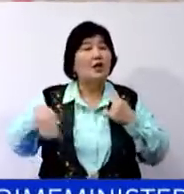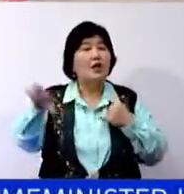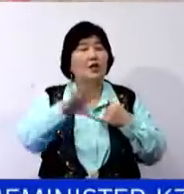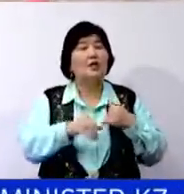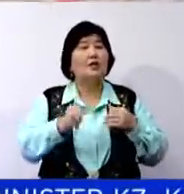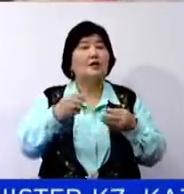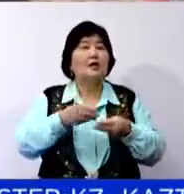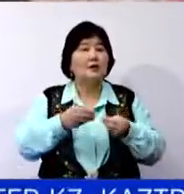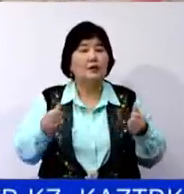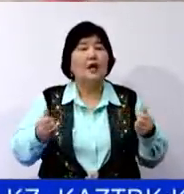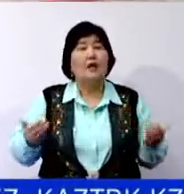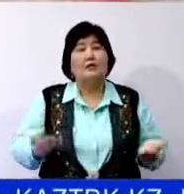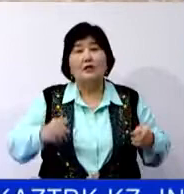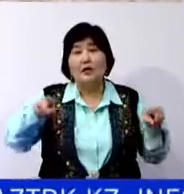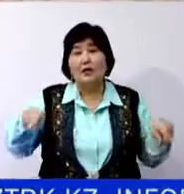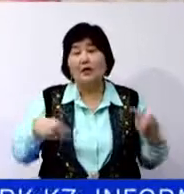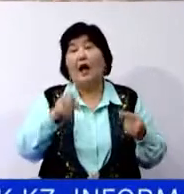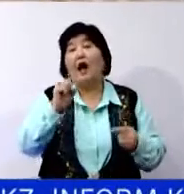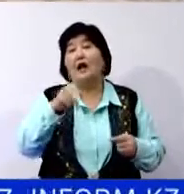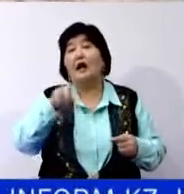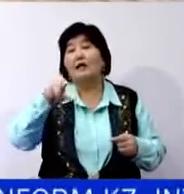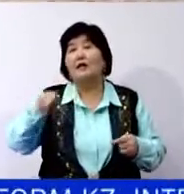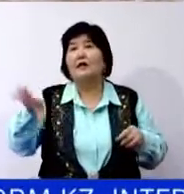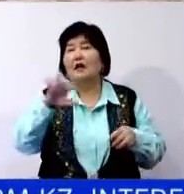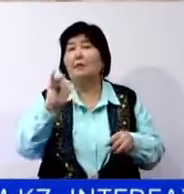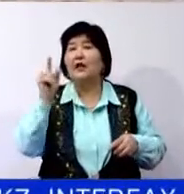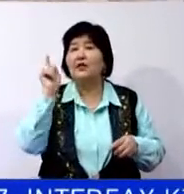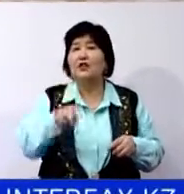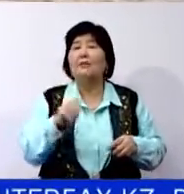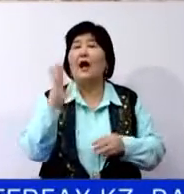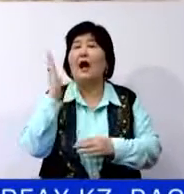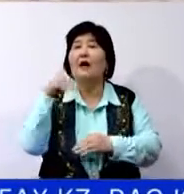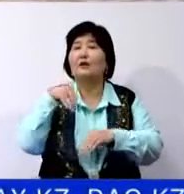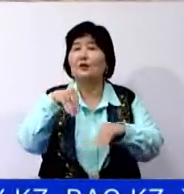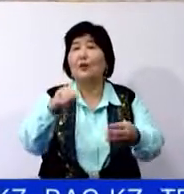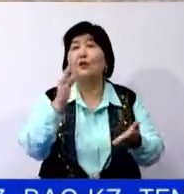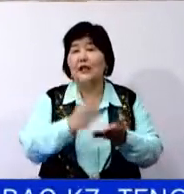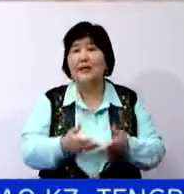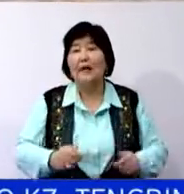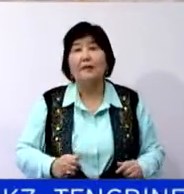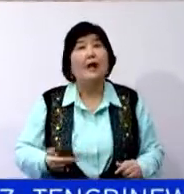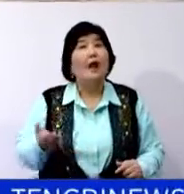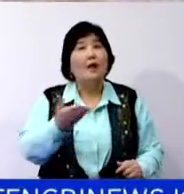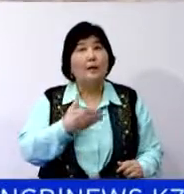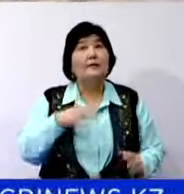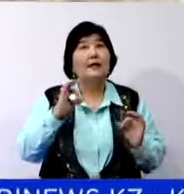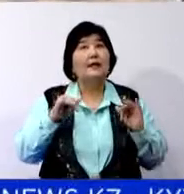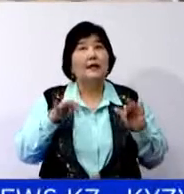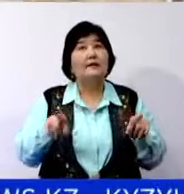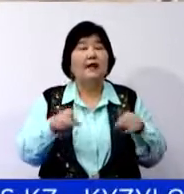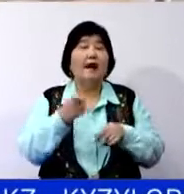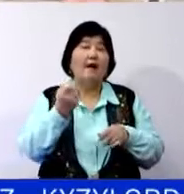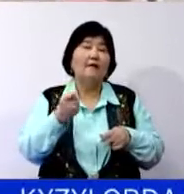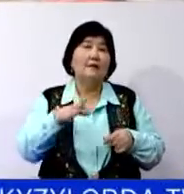жібіп, тіршілік түрленетін жақта аралдықтар жаппай сенбілікке шығып, ағаш көшеттерін отырғызуда. Бізде игіске азғантайда